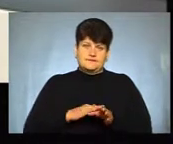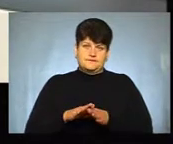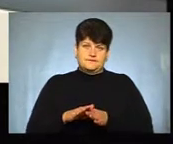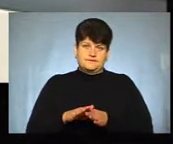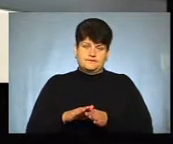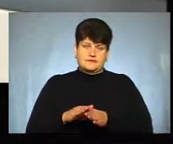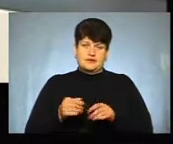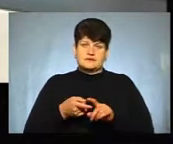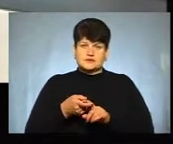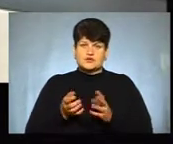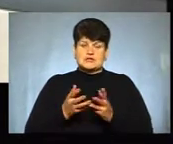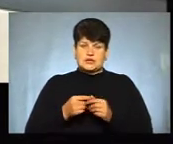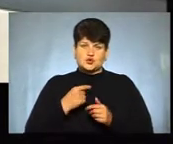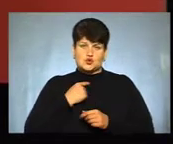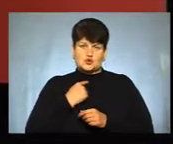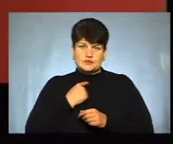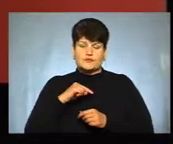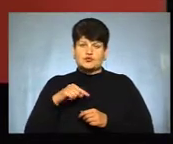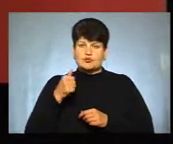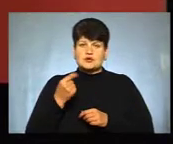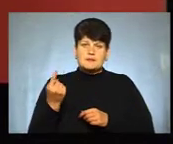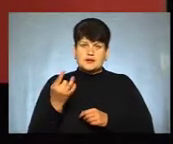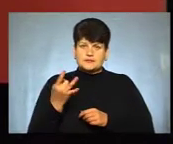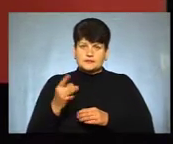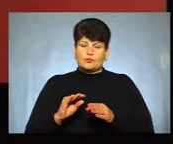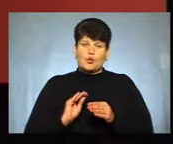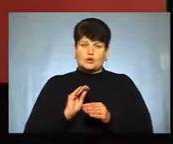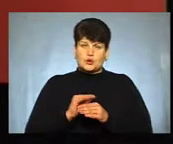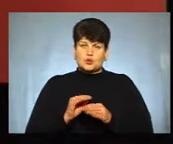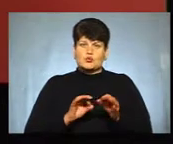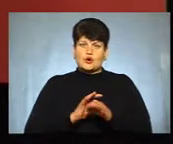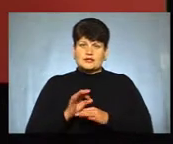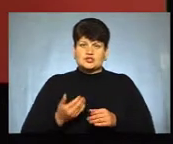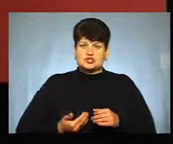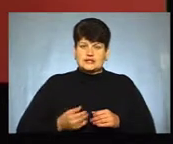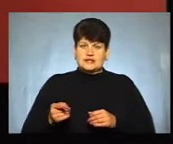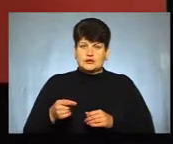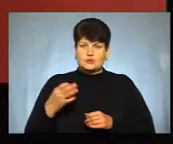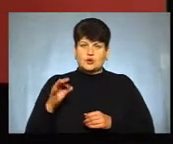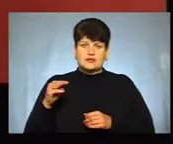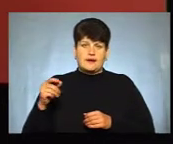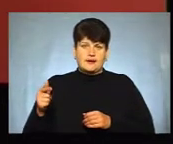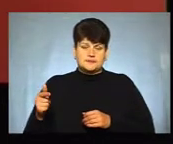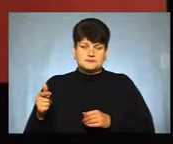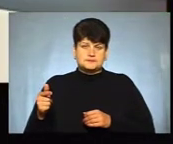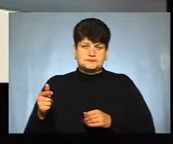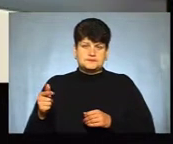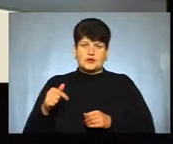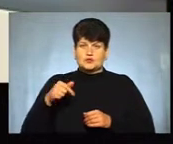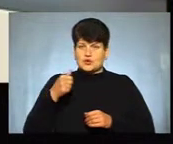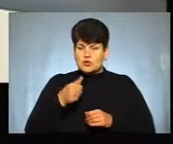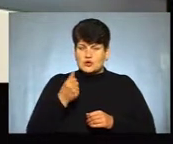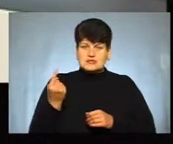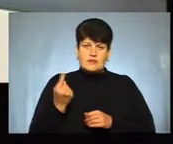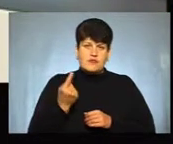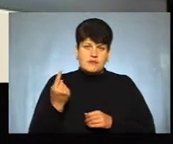в рамках кількості голосів. Цього року вперше подають проекти жителі Тернопільської ОТГ. Цього року вперше